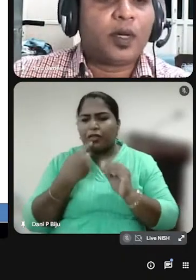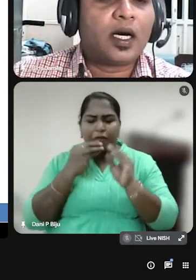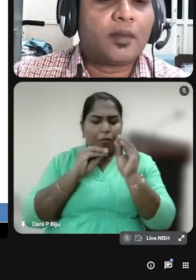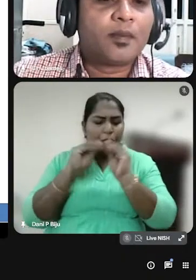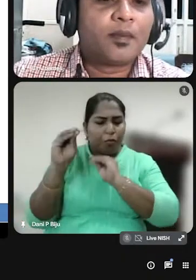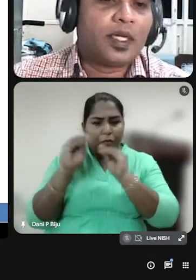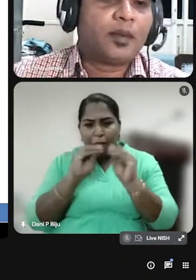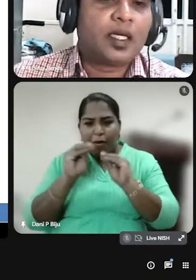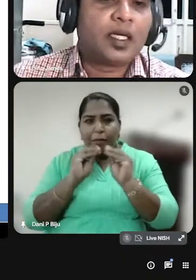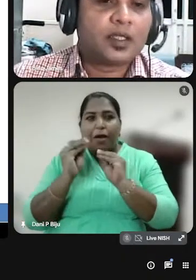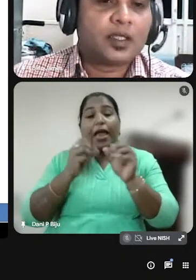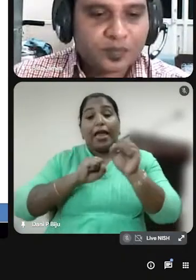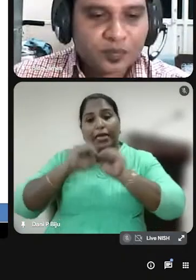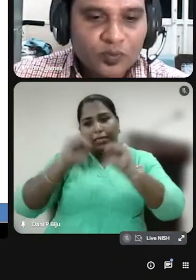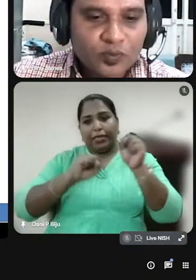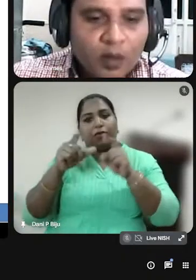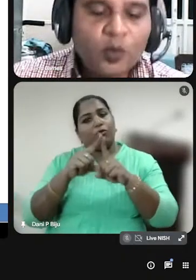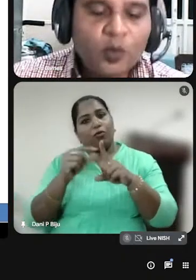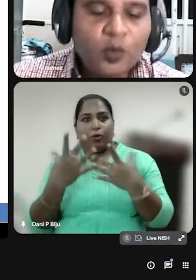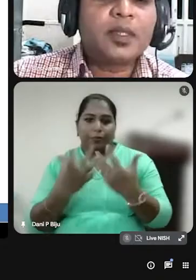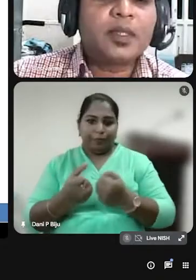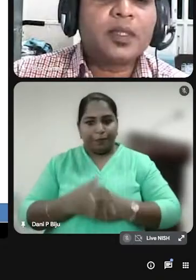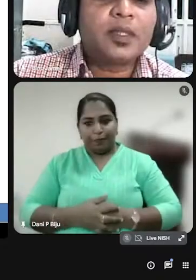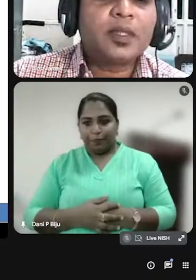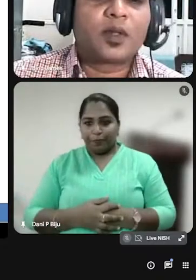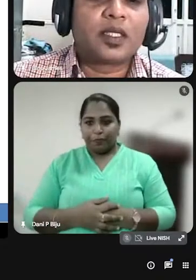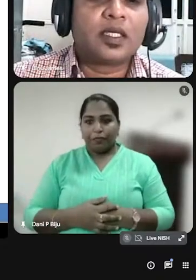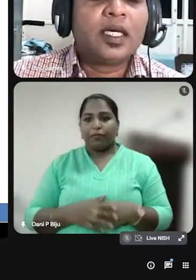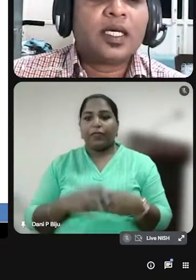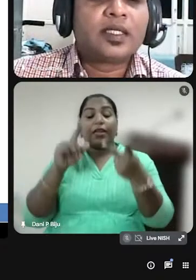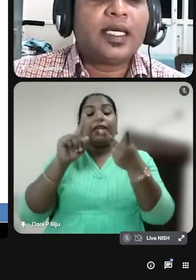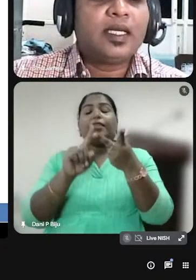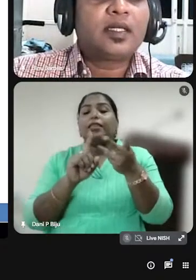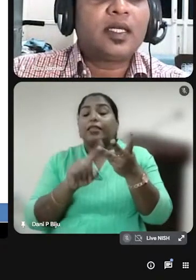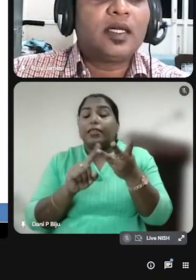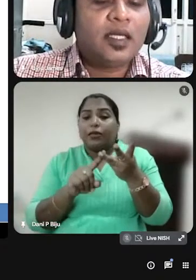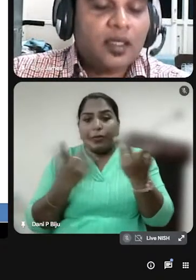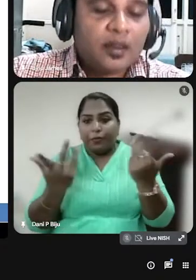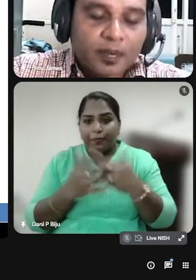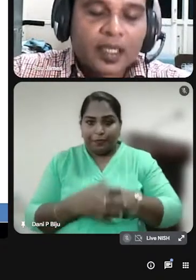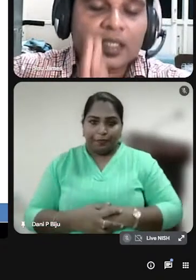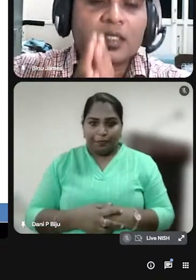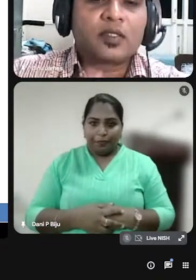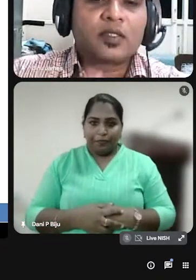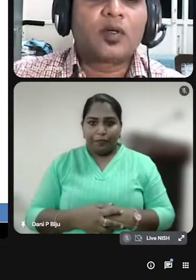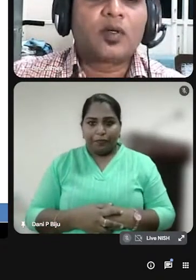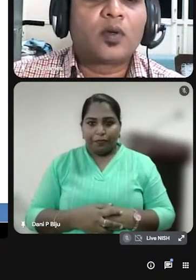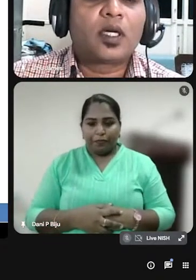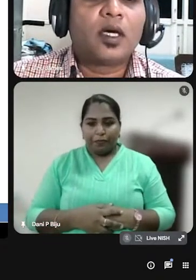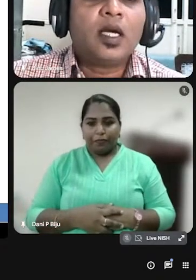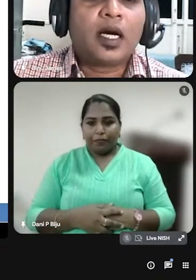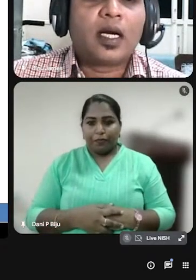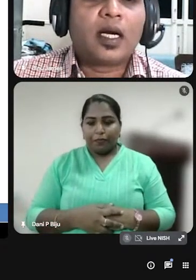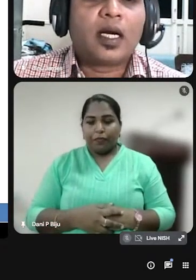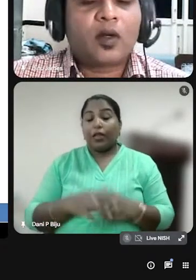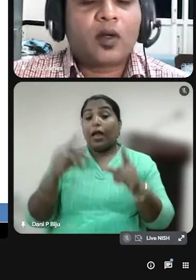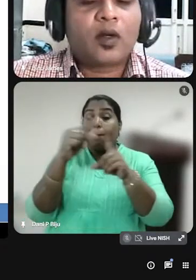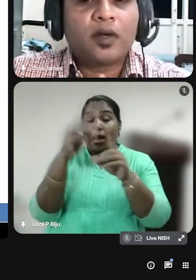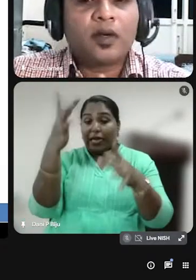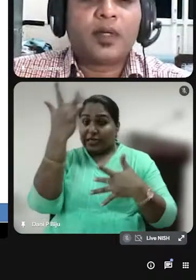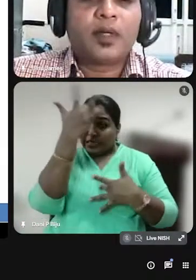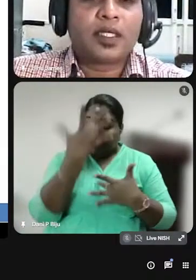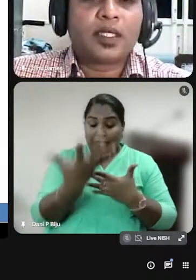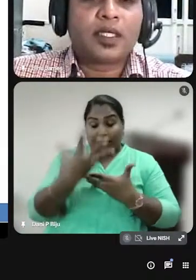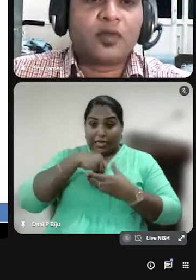ഒരു ഭാഗം എന്ന് പറയുന്നത്. മൂന്നാമത്തെ ഭാഗം എന്ന് പറയുന്നത്, ശരീരത്തിൽ ഈ പാർക്കിൻസൺസ് രോഗം ഉള്ള ആൾക്കാർക്കോ